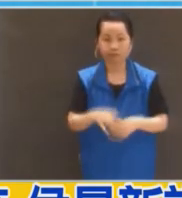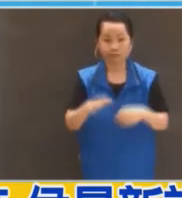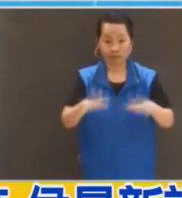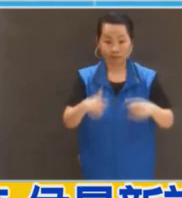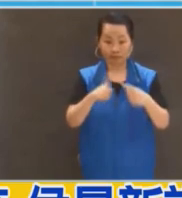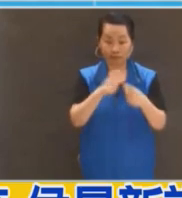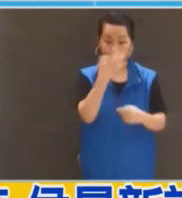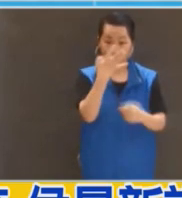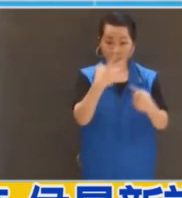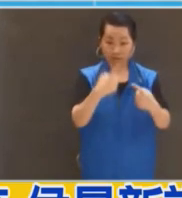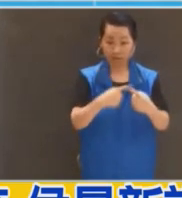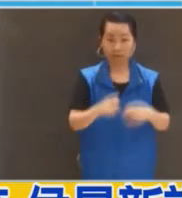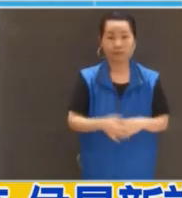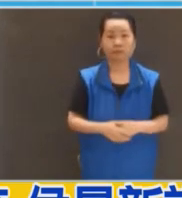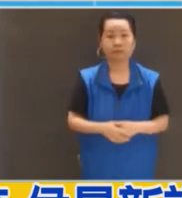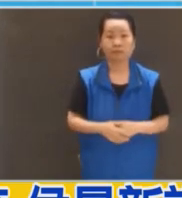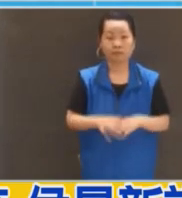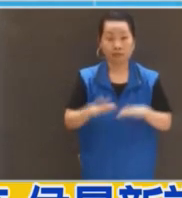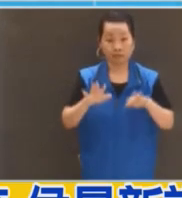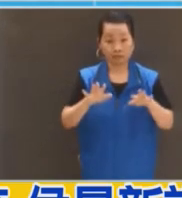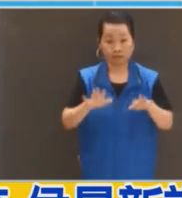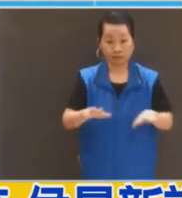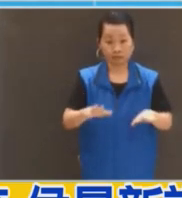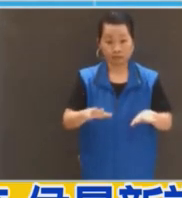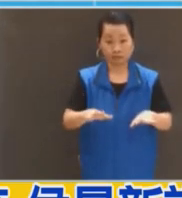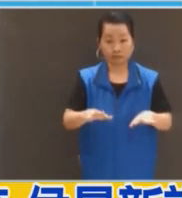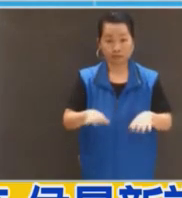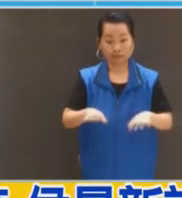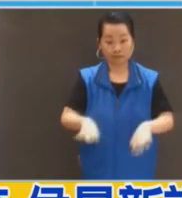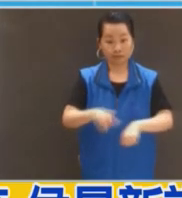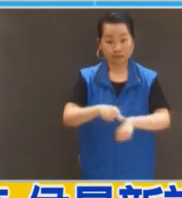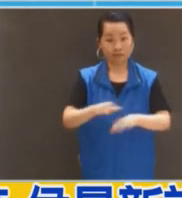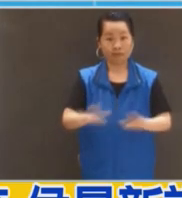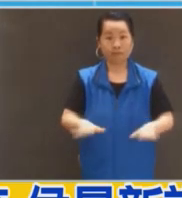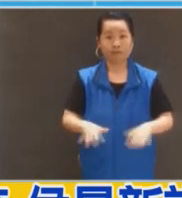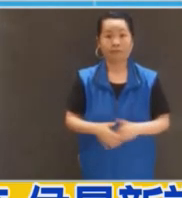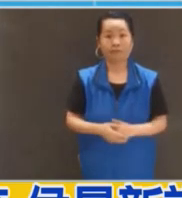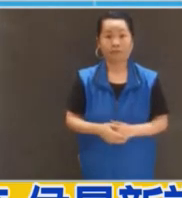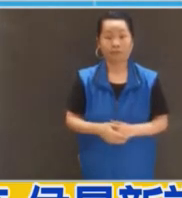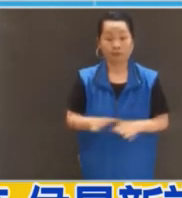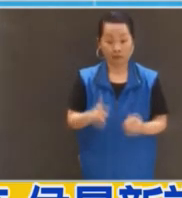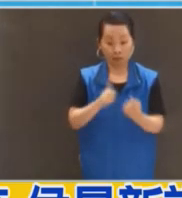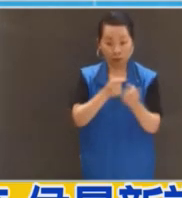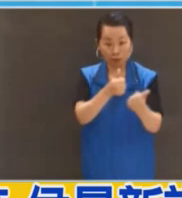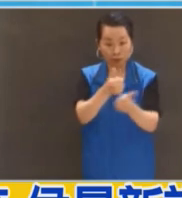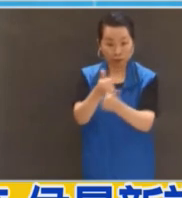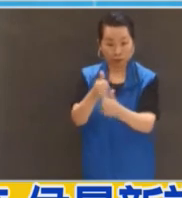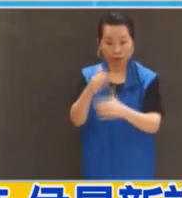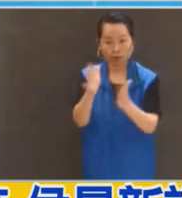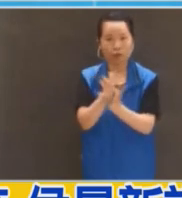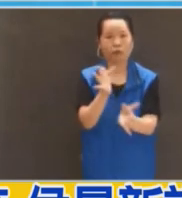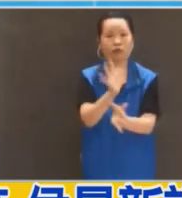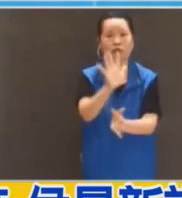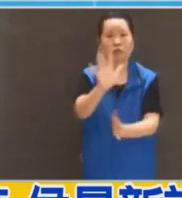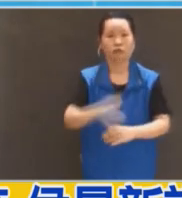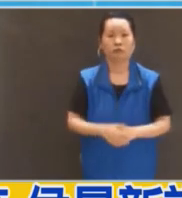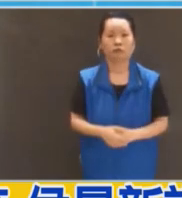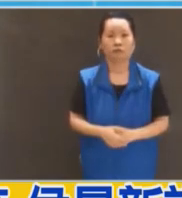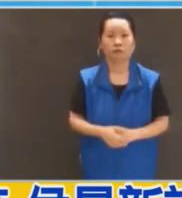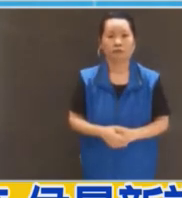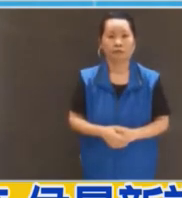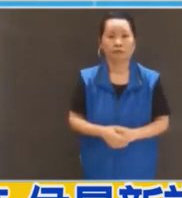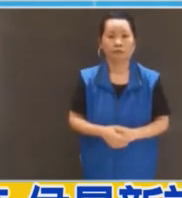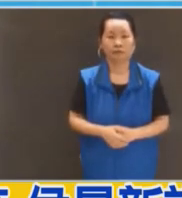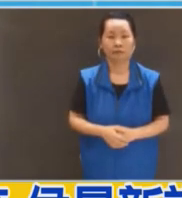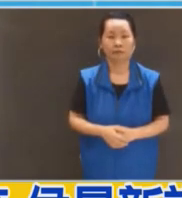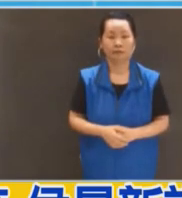54人到今天现在这个时刻，我们整个把意调都已经做完毕，而且把